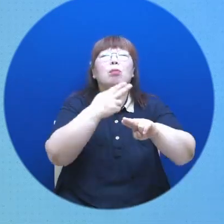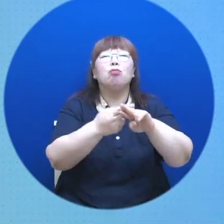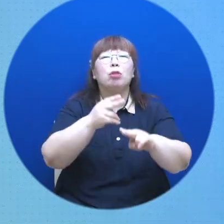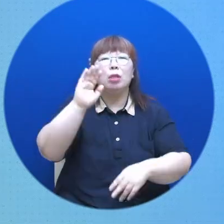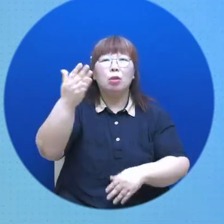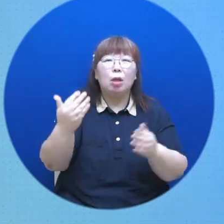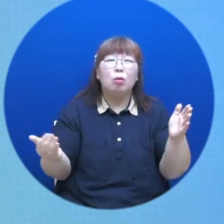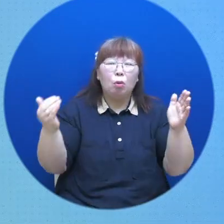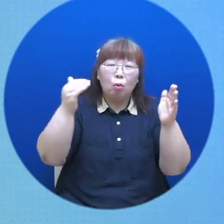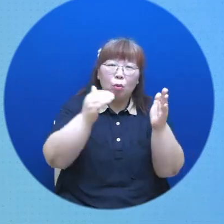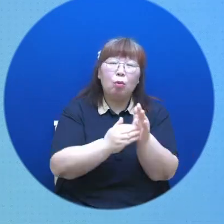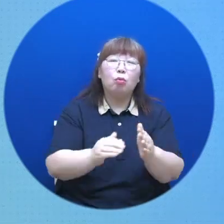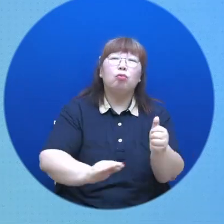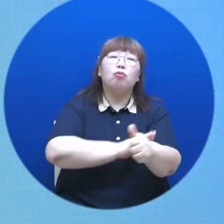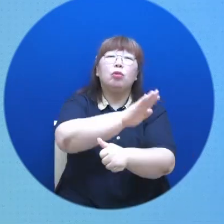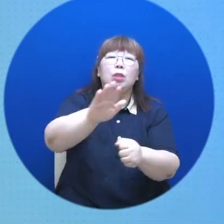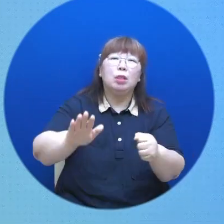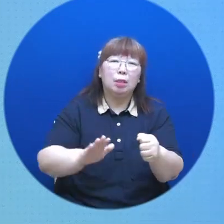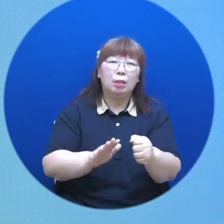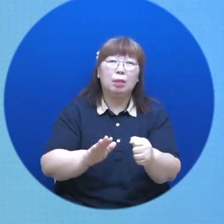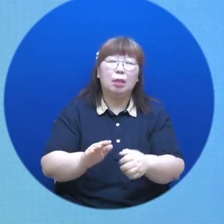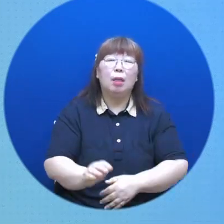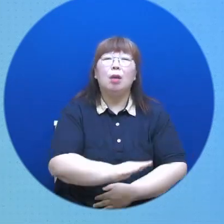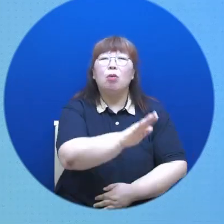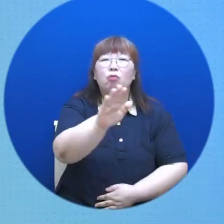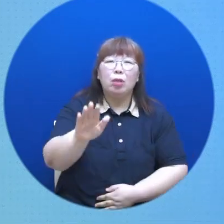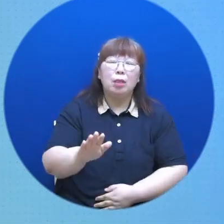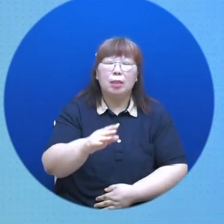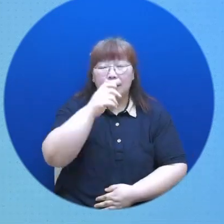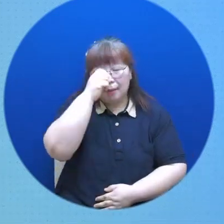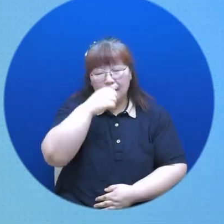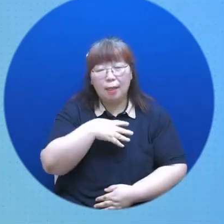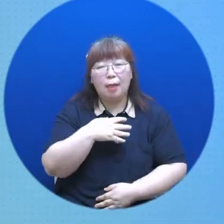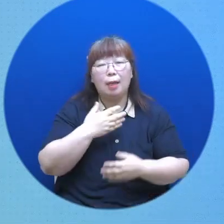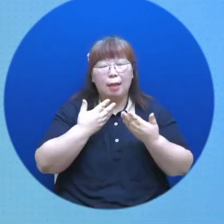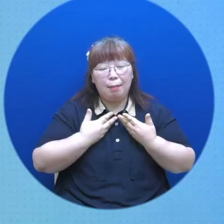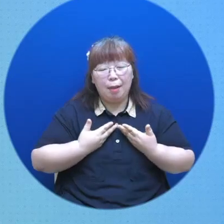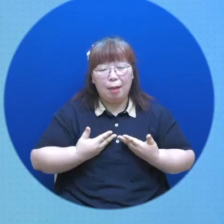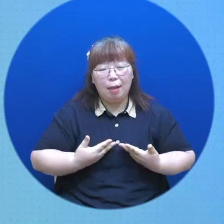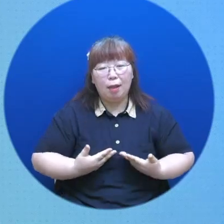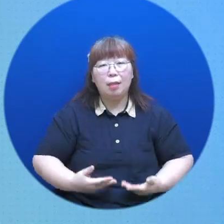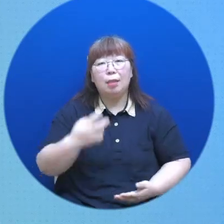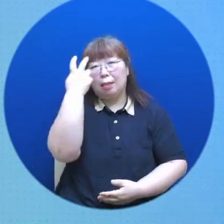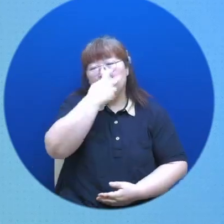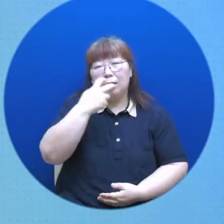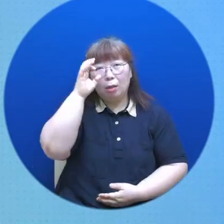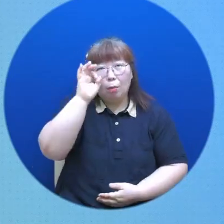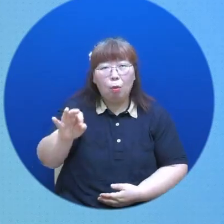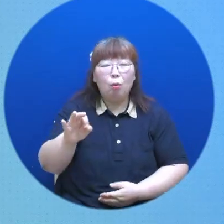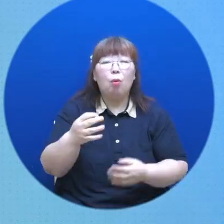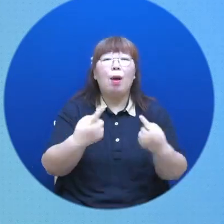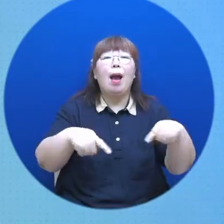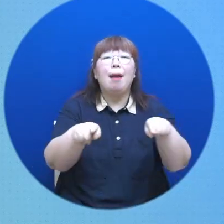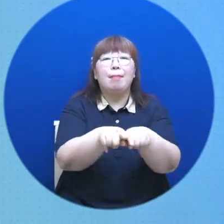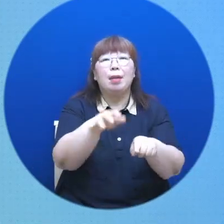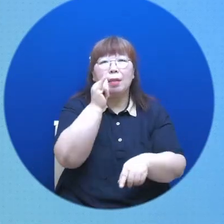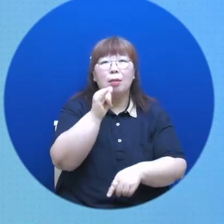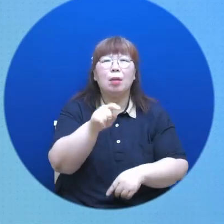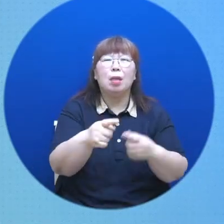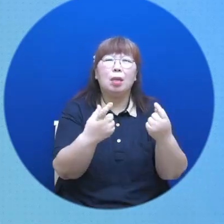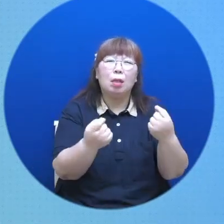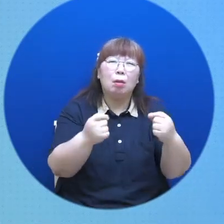그곳에서 묵묵히 머물러 있는 거예요. 이 선물로서의